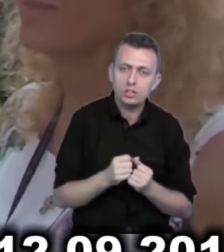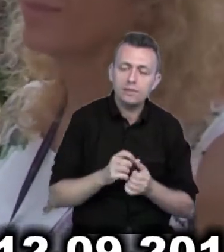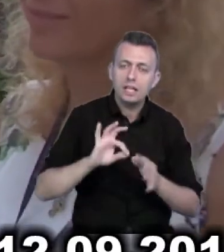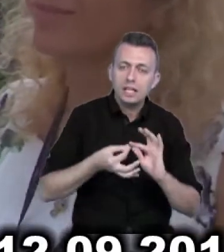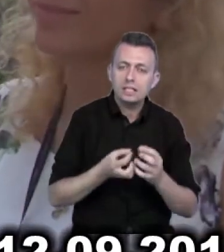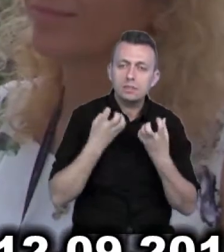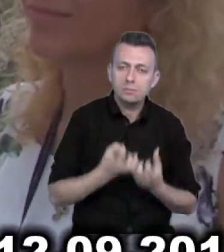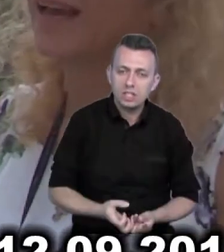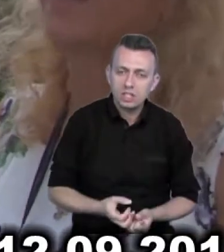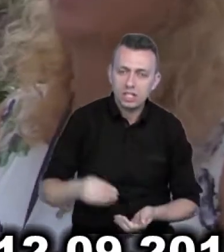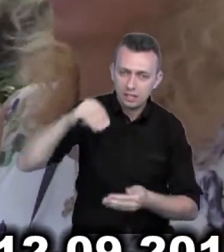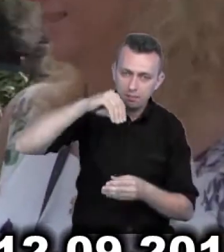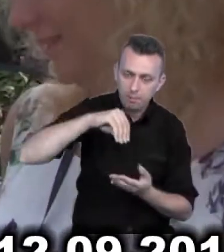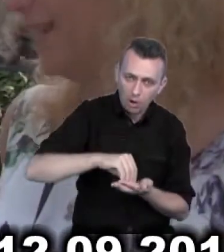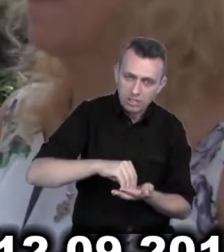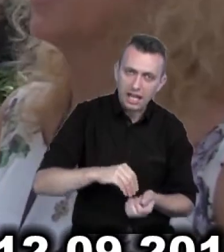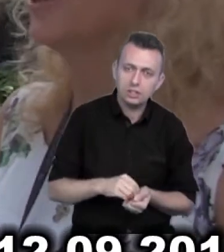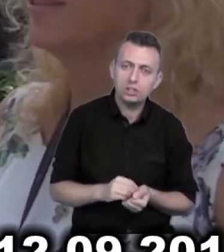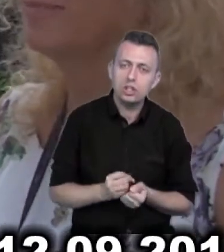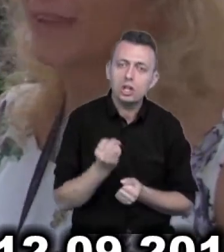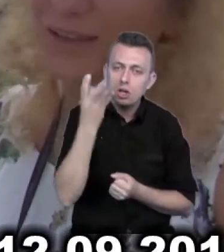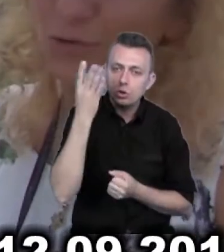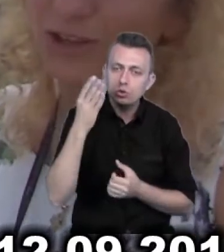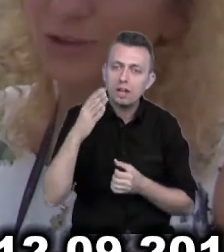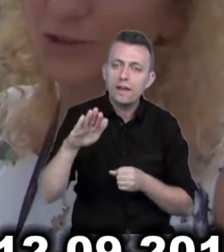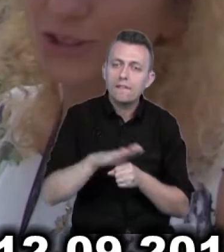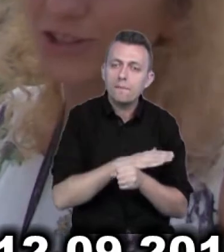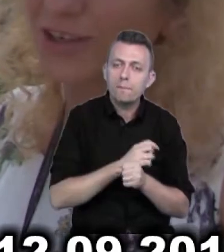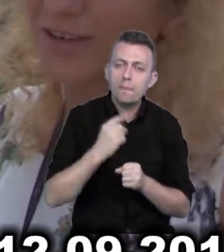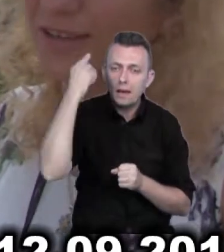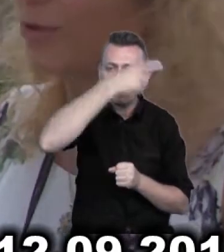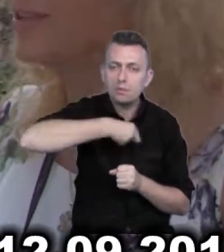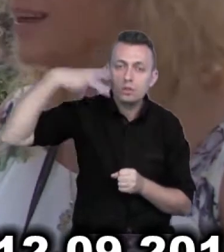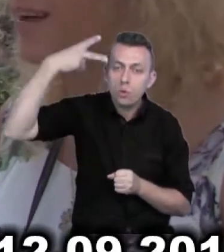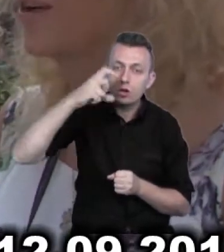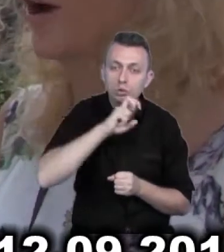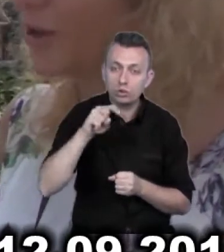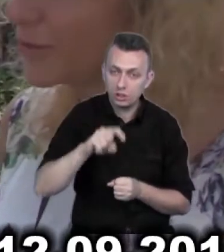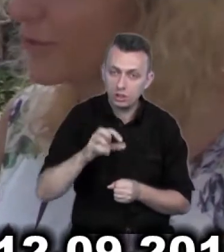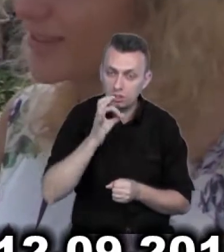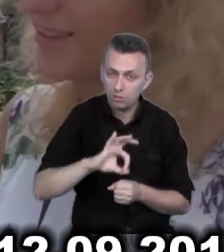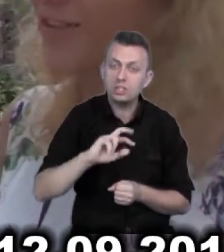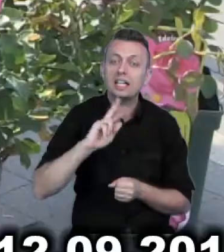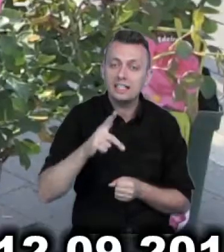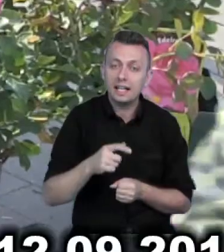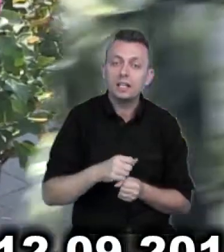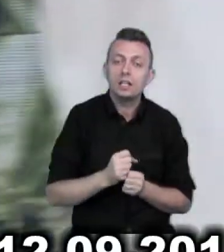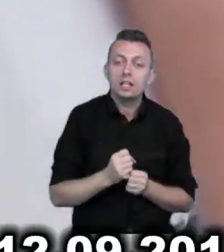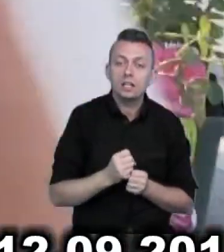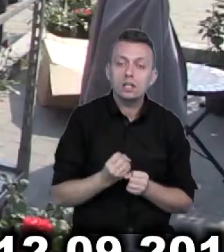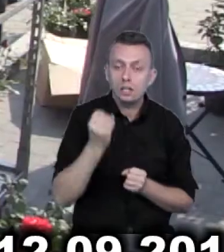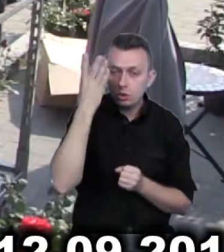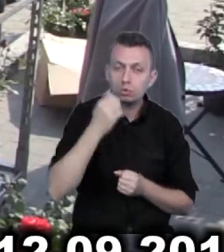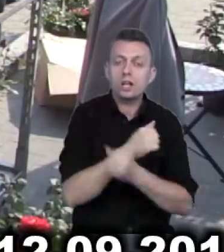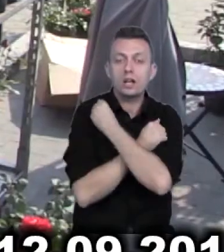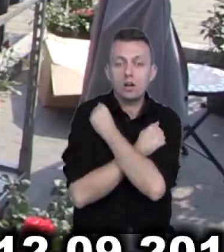pełnym słońcu, czy to się nam opłaca, czy taka odmiana jest? Jak najbardziej. Róże to dzieci słońca, kochają słońce, także to jest jak